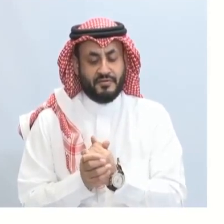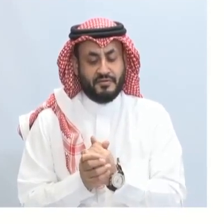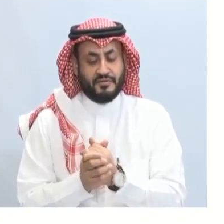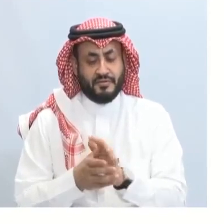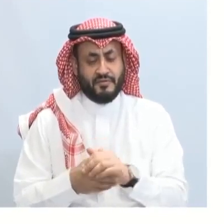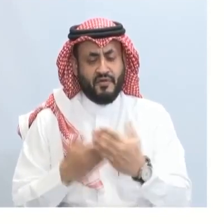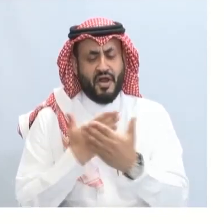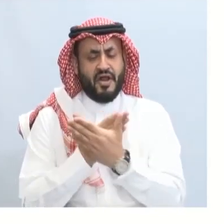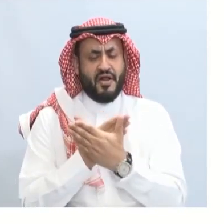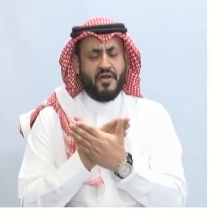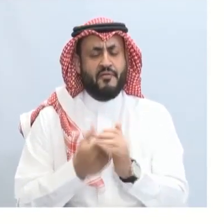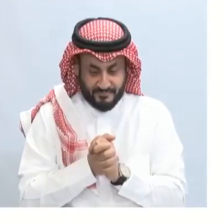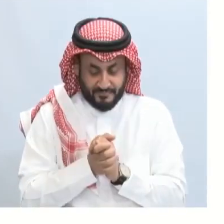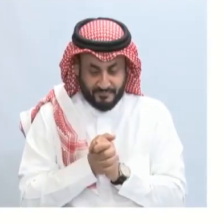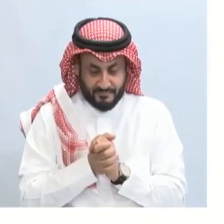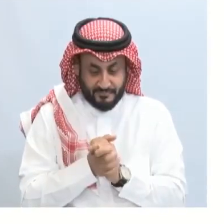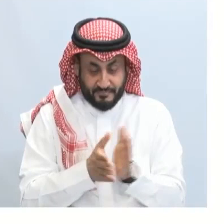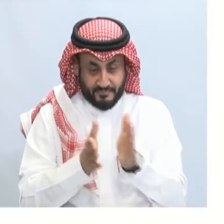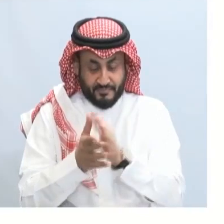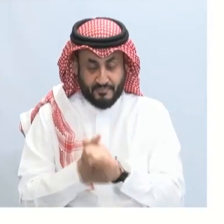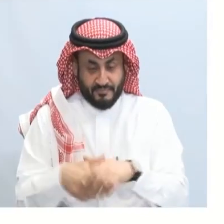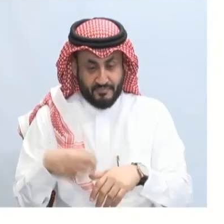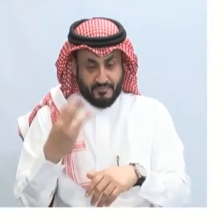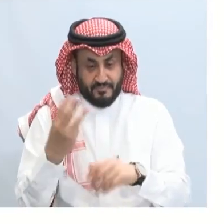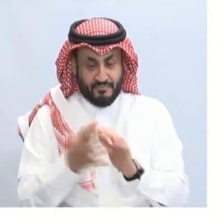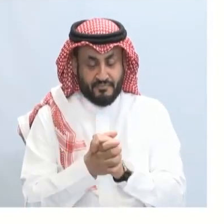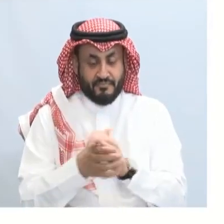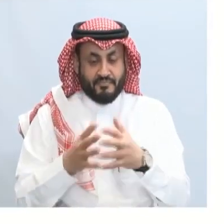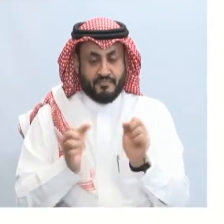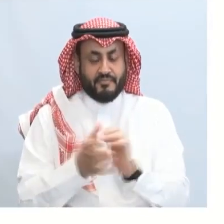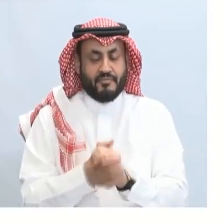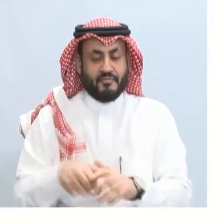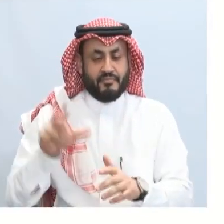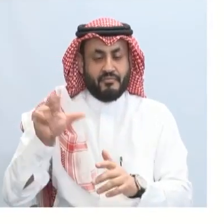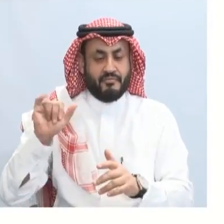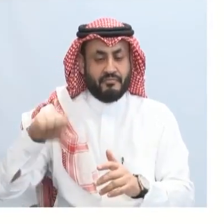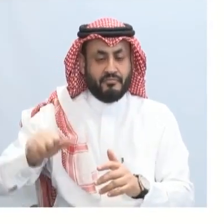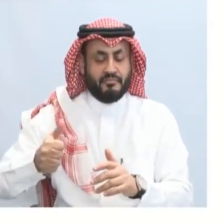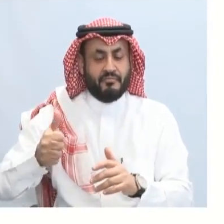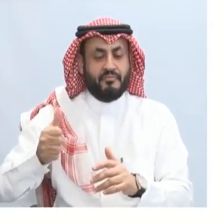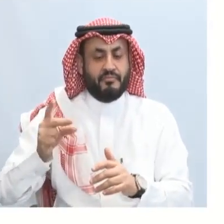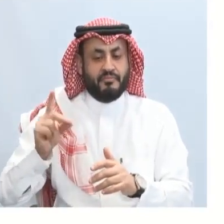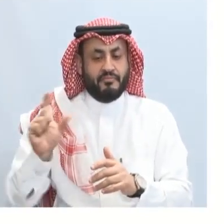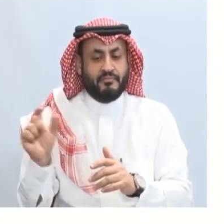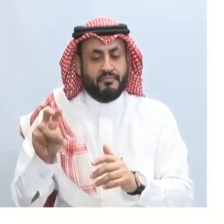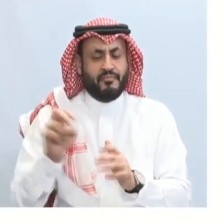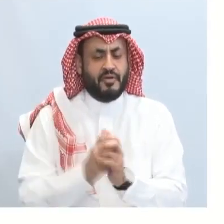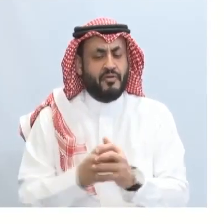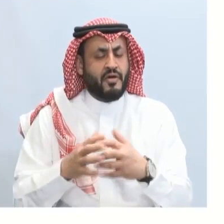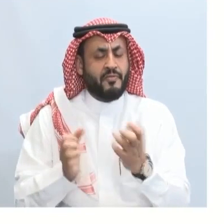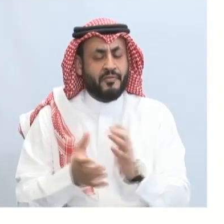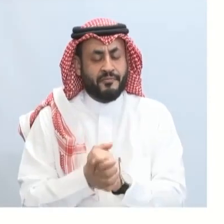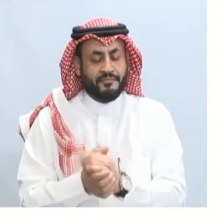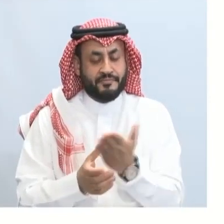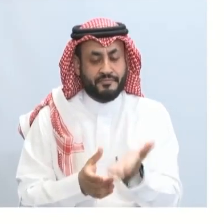والذود عنه وحمايته ننتقل الان الى مفهوم مواطنه ماذا نقصد